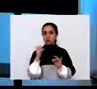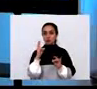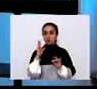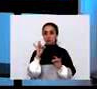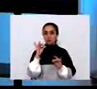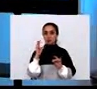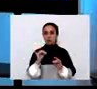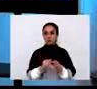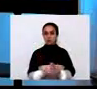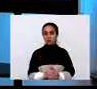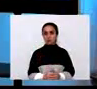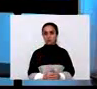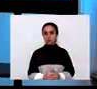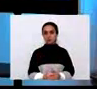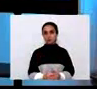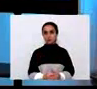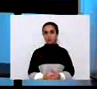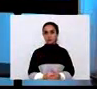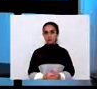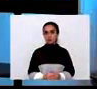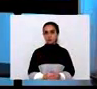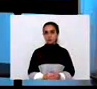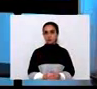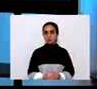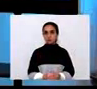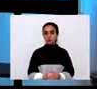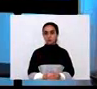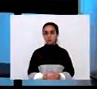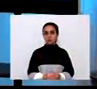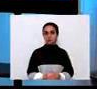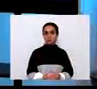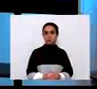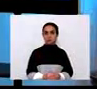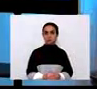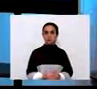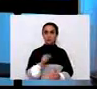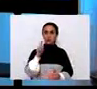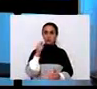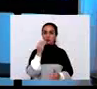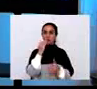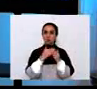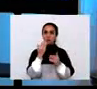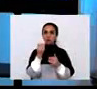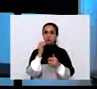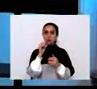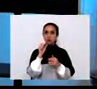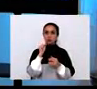самый случай, что и в пятом предложении. Посмотрите. Запятая перед союзом